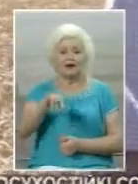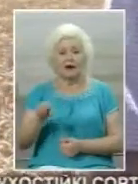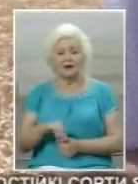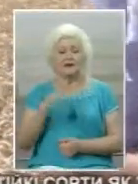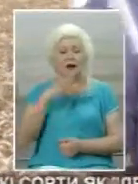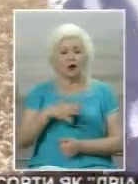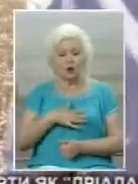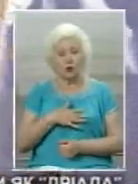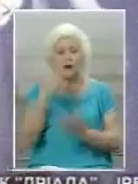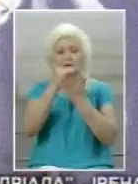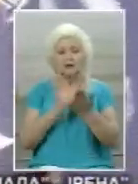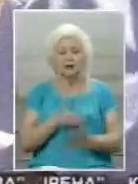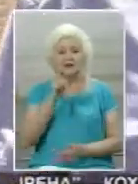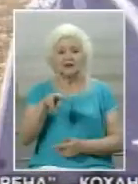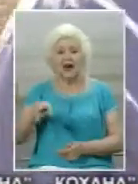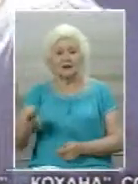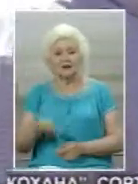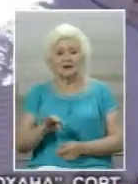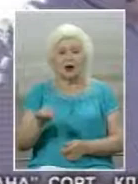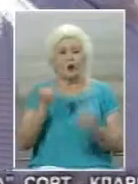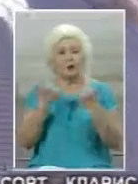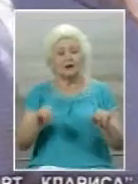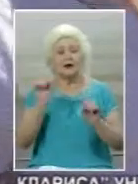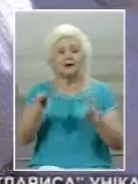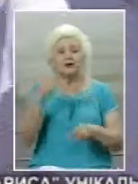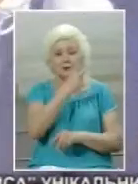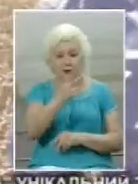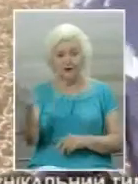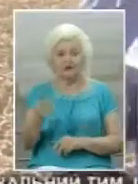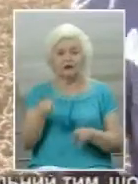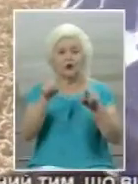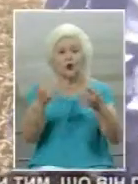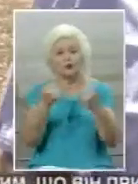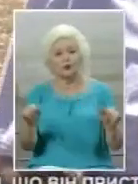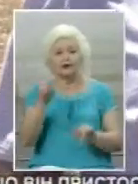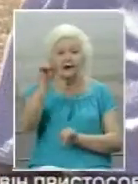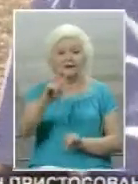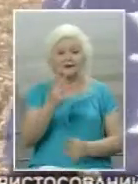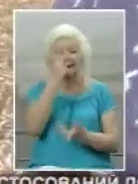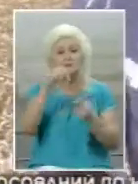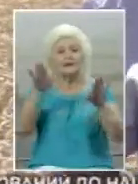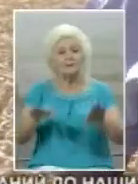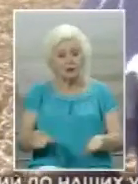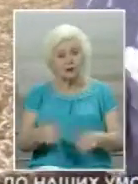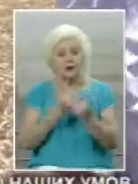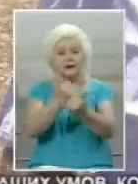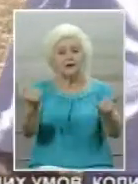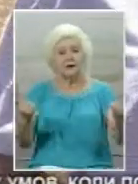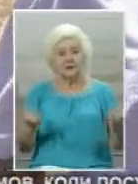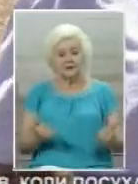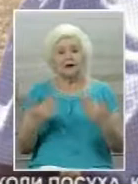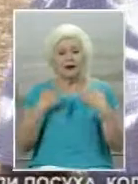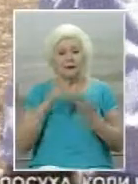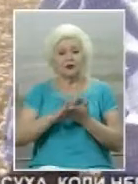«Кохана». Сорт «Кларіса» унікален чим? От ви його бачите. Він унікален тим, що він якраз приспособлений для